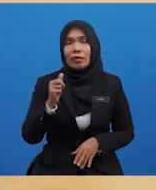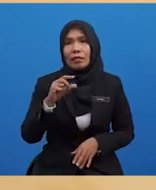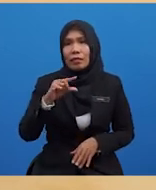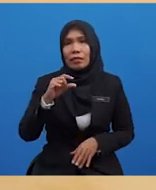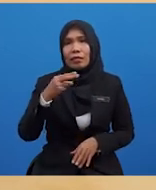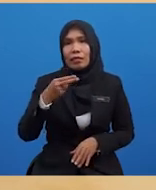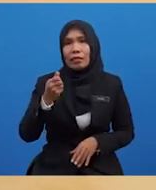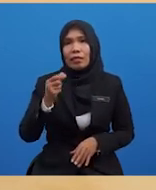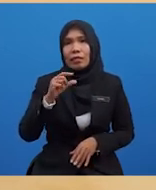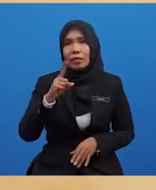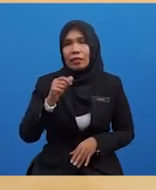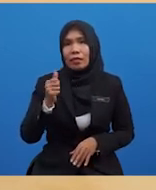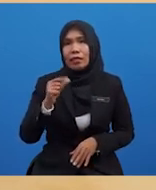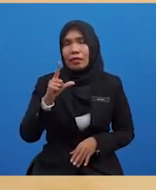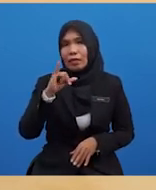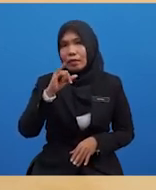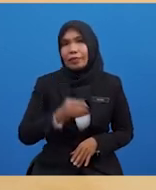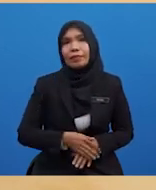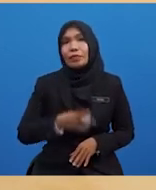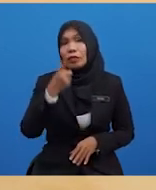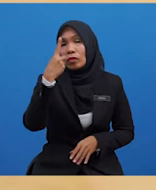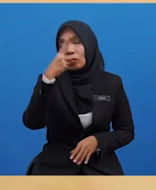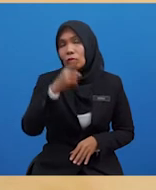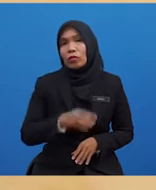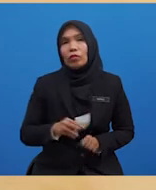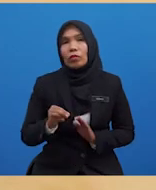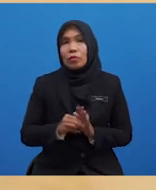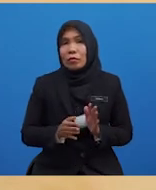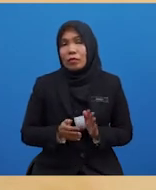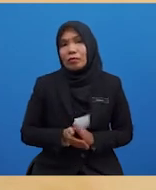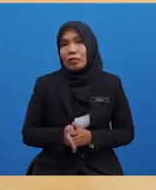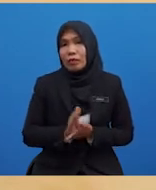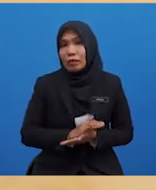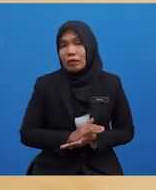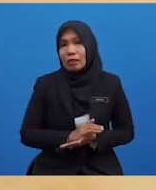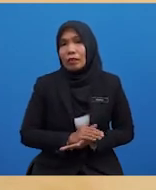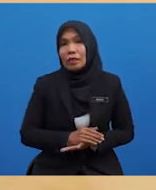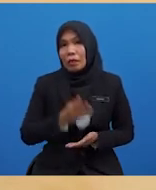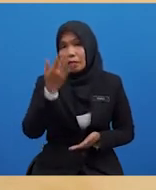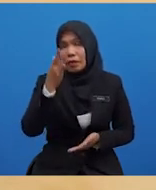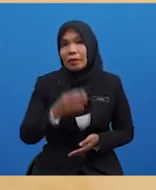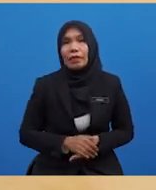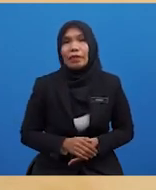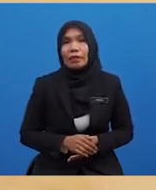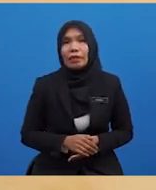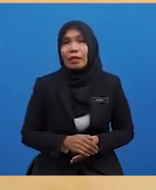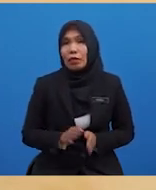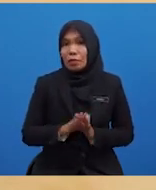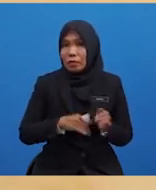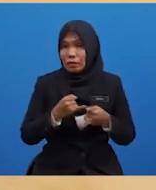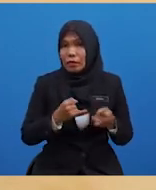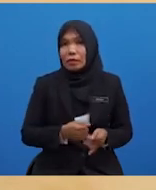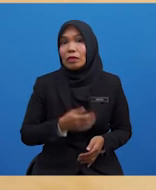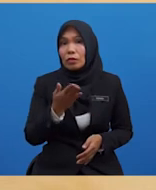Imam Ghazali pernah berkata, "Untuk mendapatkan sesuatu yang kamu inginkan, kamu